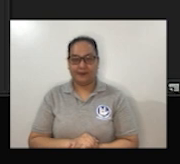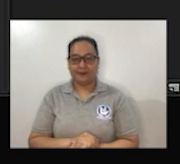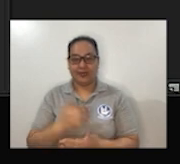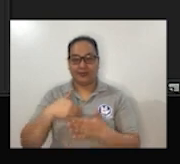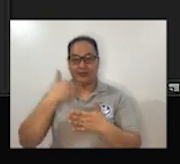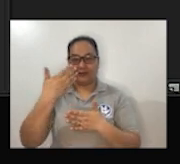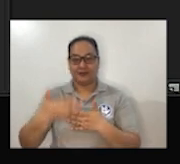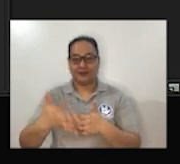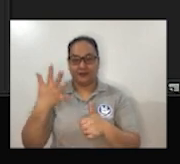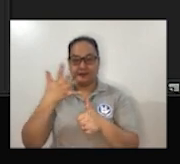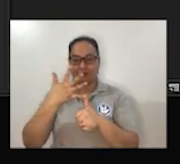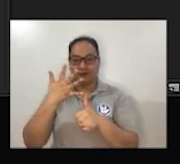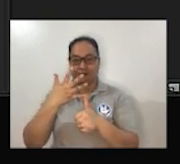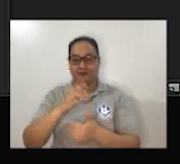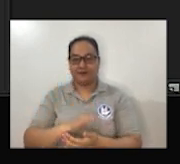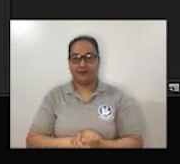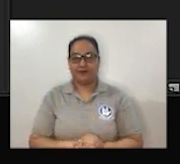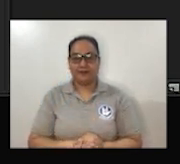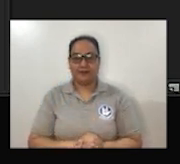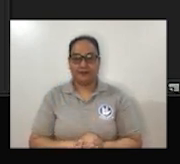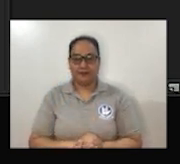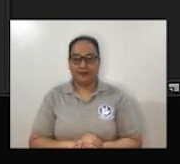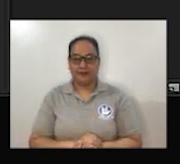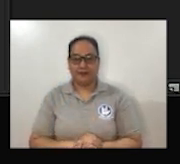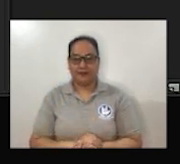Ang ikalima kaya,